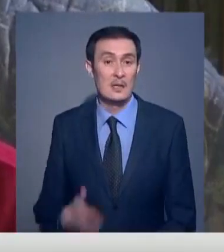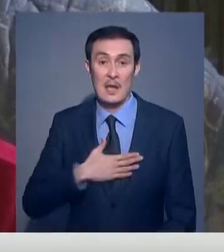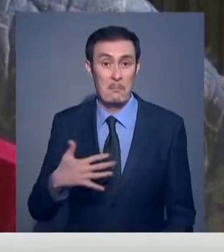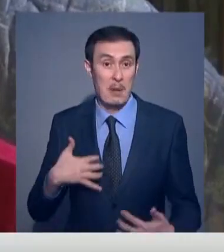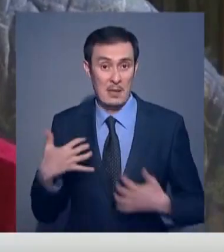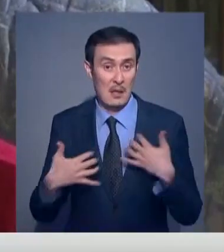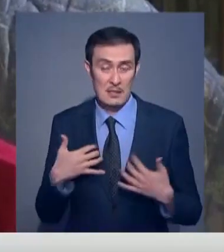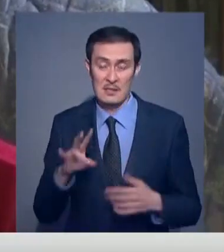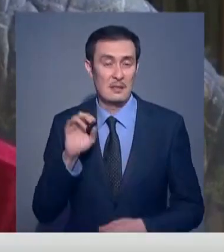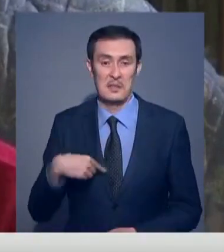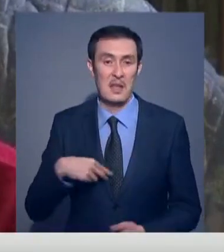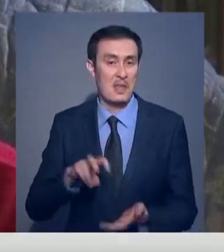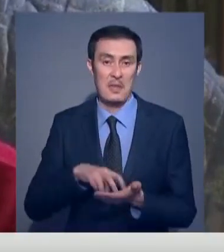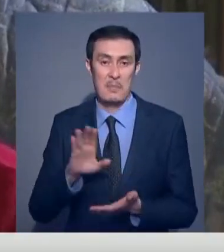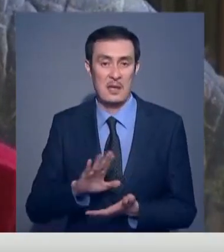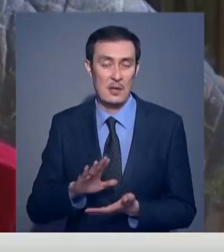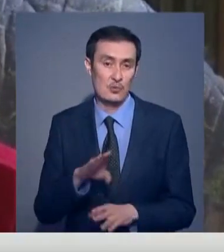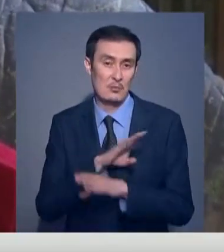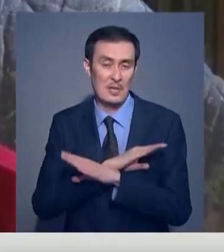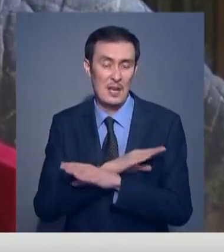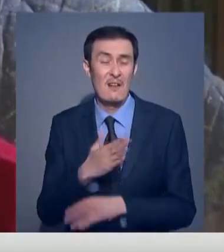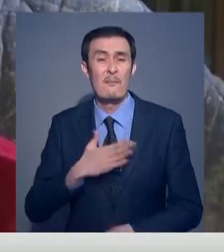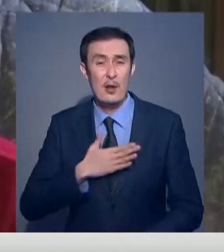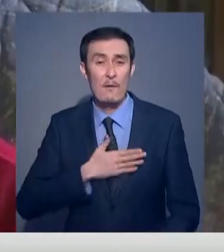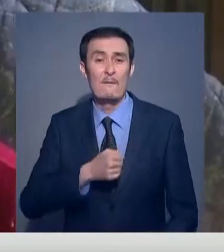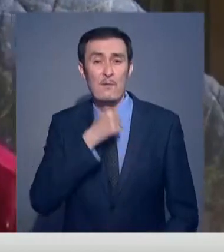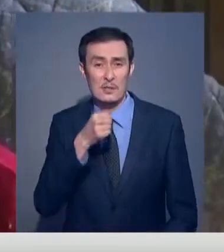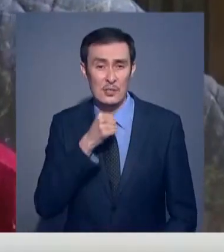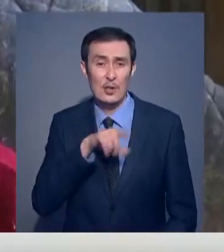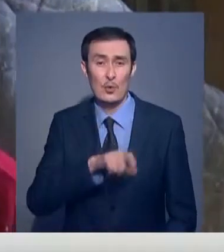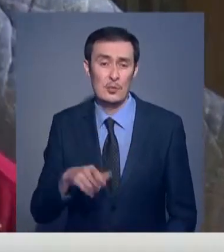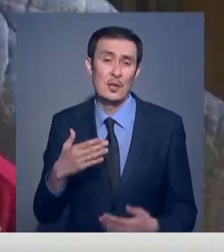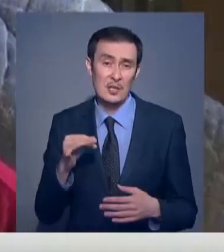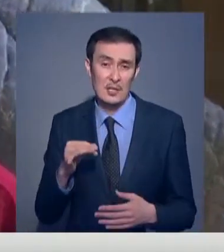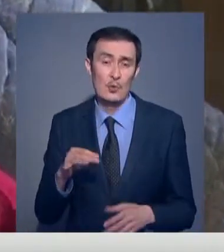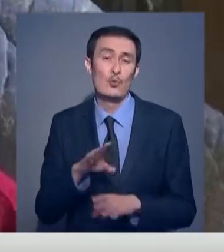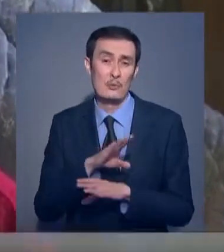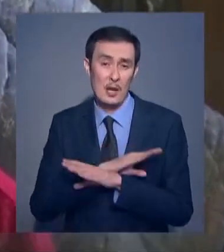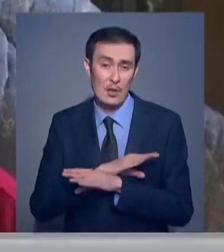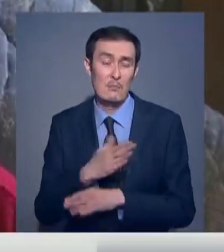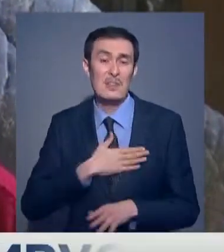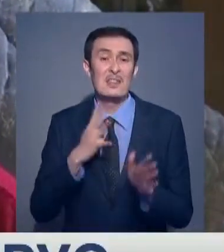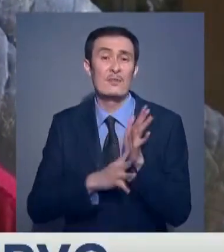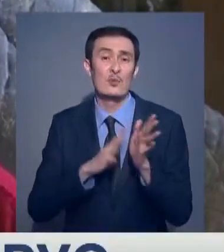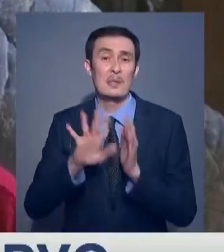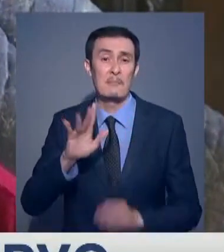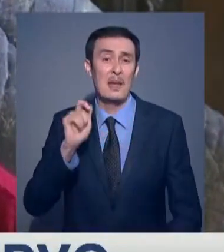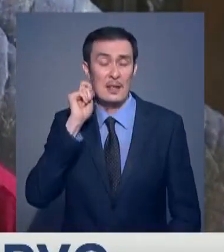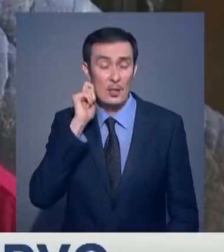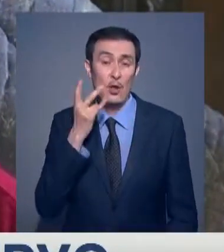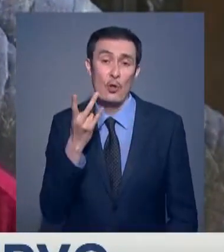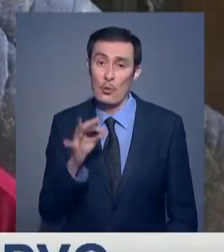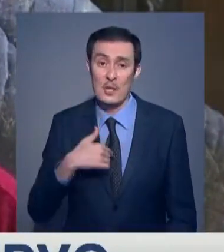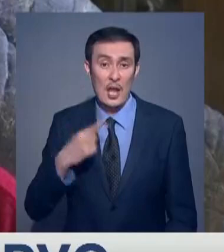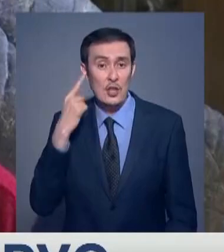Боялась ли я? Нет, я не боялась умереть. Знаете ли, в моем возрасте люди как раз и уходят из жизни. Мне 95. Но я